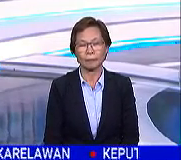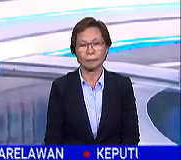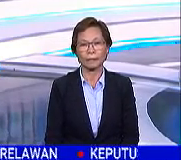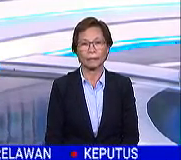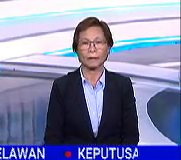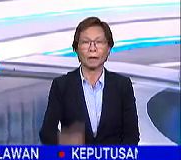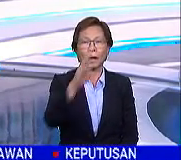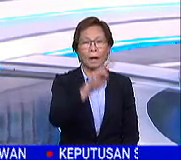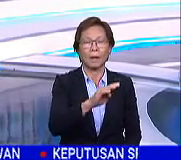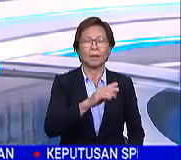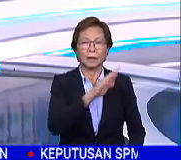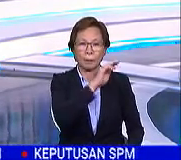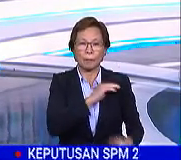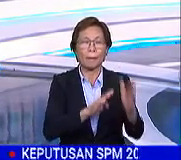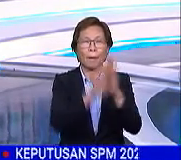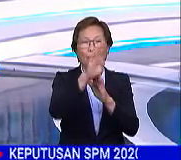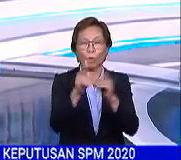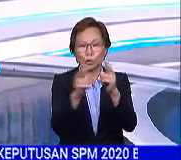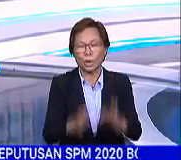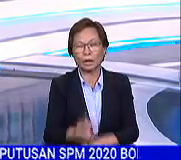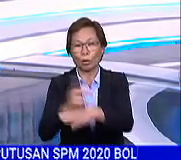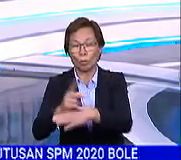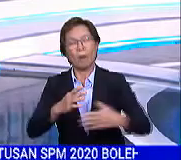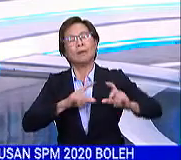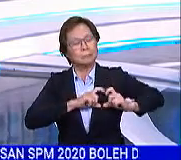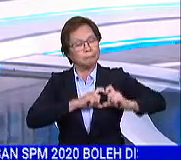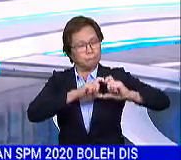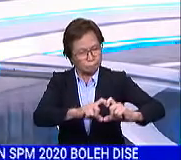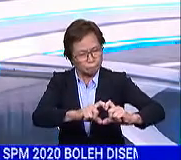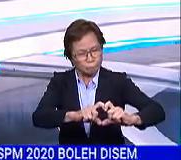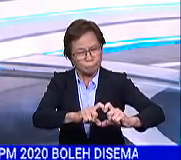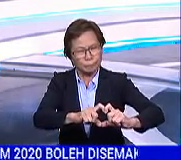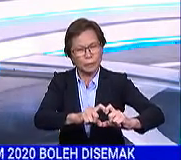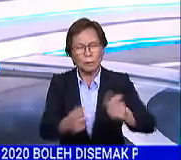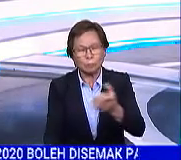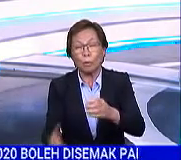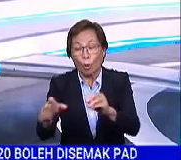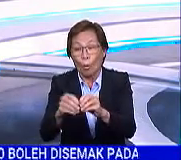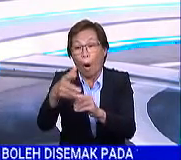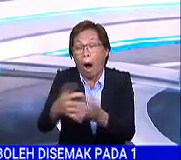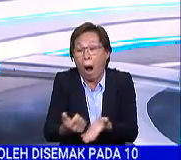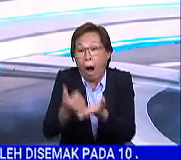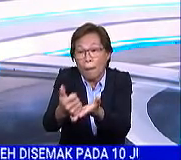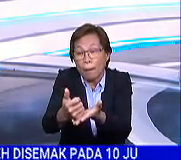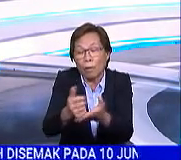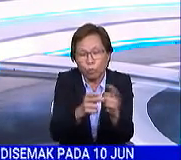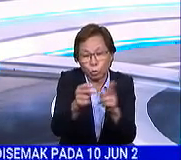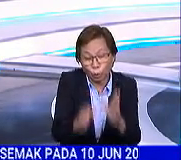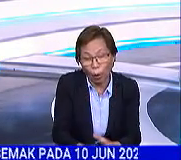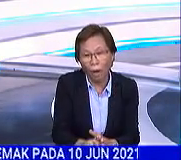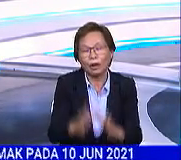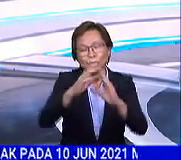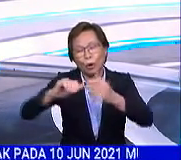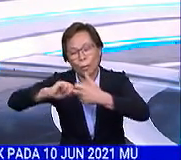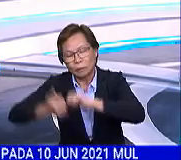Saudara Kementerian Pembangunan Usahawan dan Koperasi komited meneruskan langkah intervensi bersesuaian bagi membantu usahawan